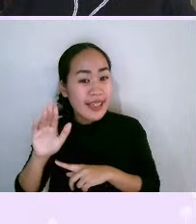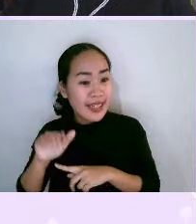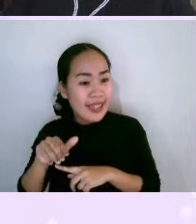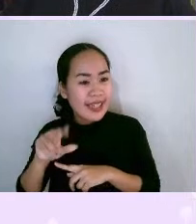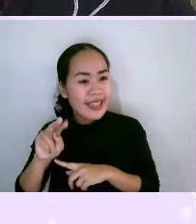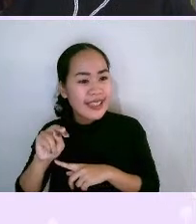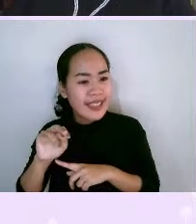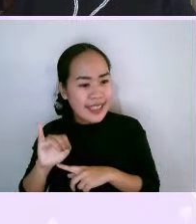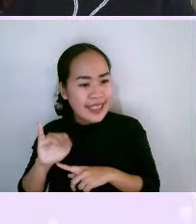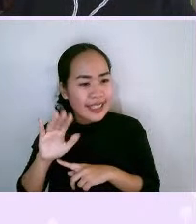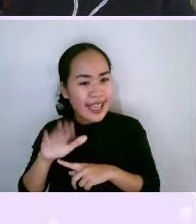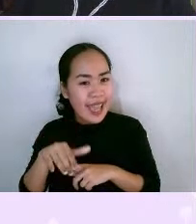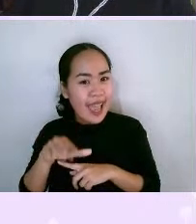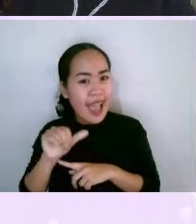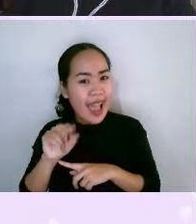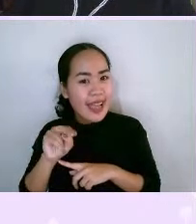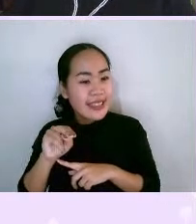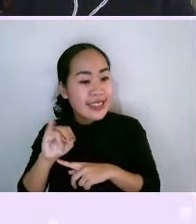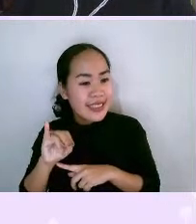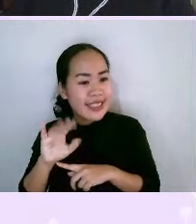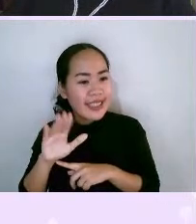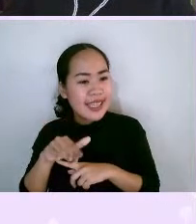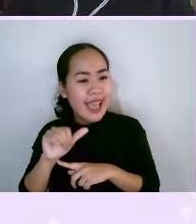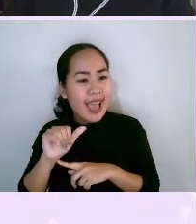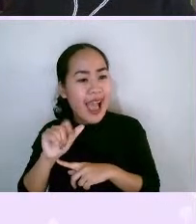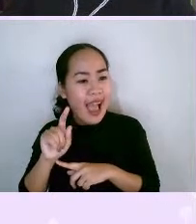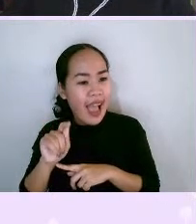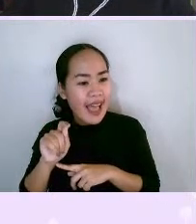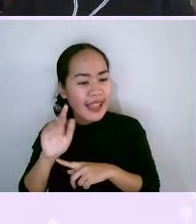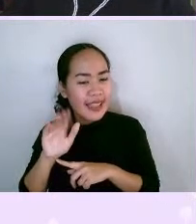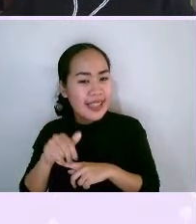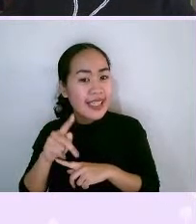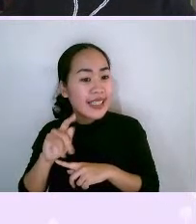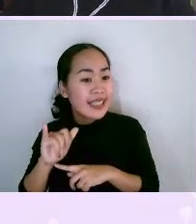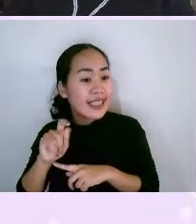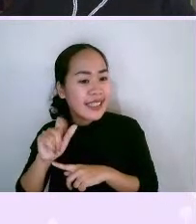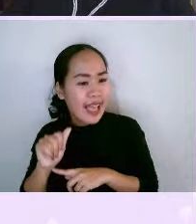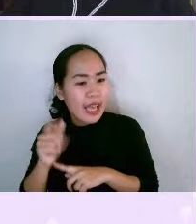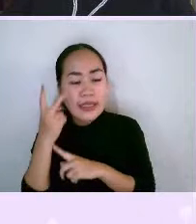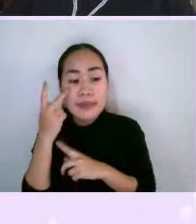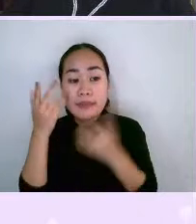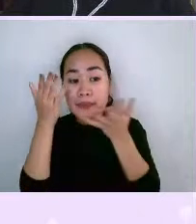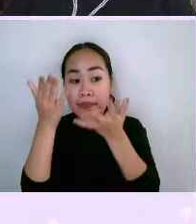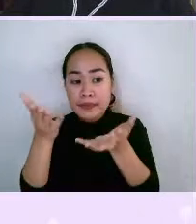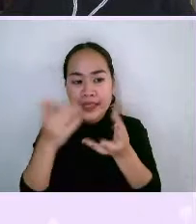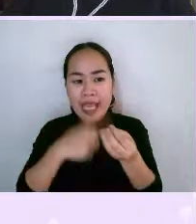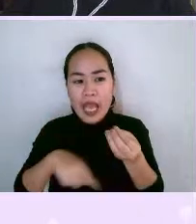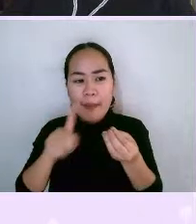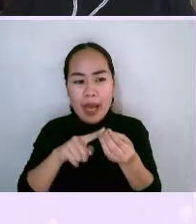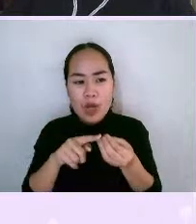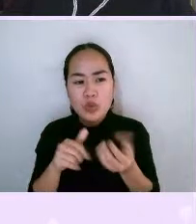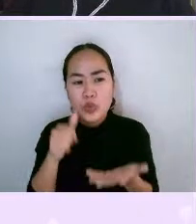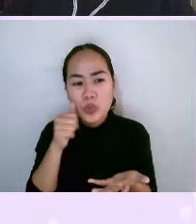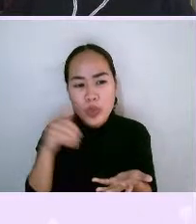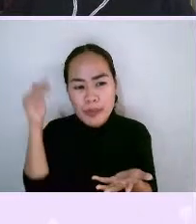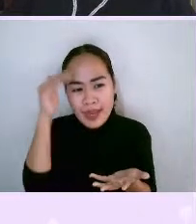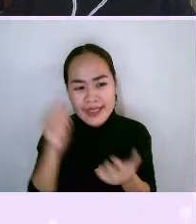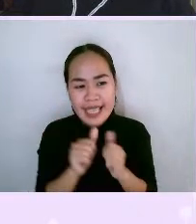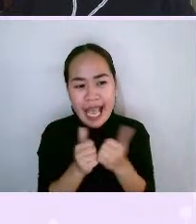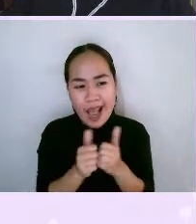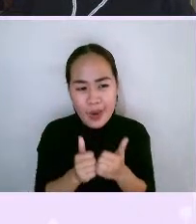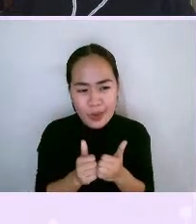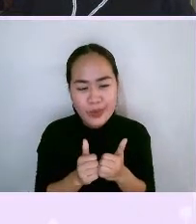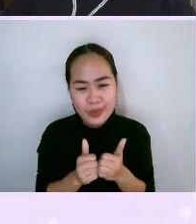mga kababaihan ay engaged sa pagre-retail ng retail, sa pagbebenta ng